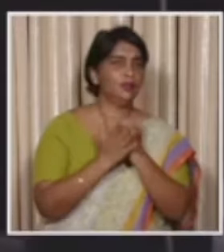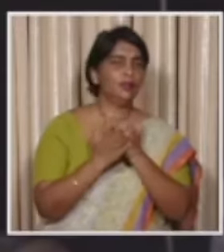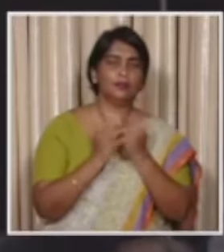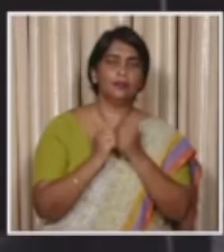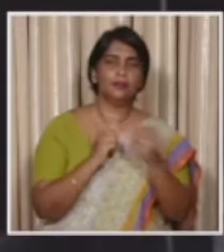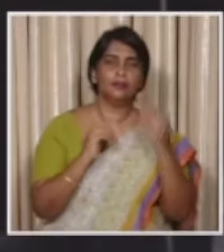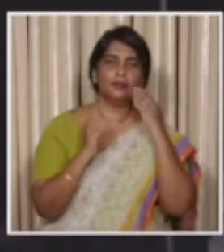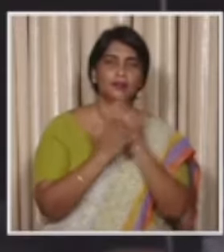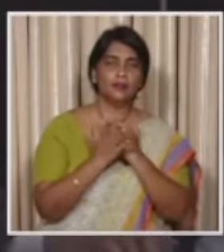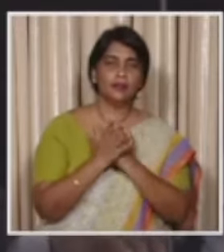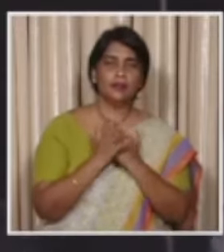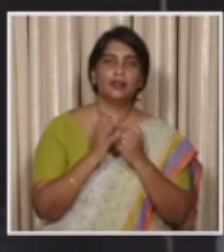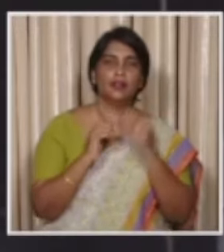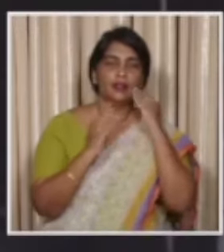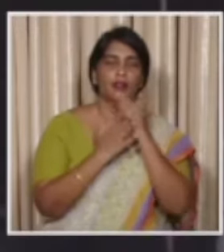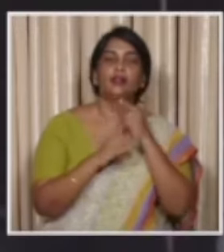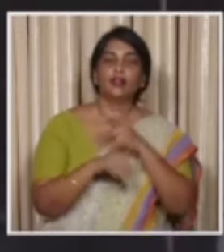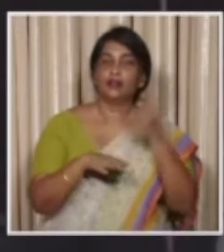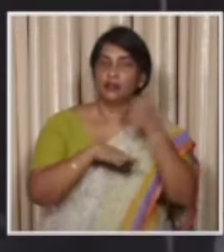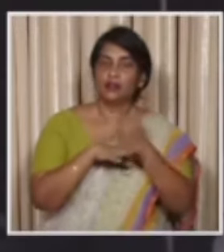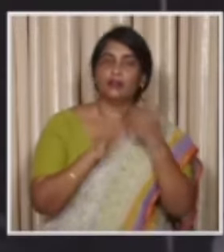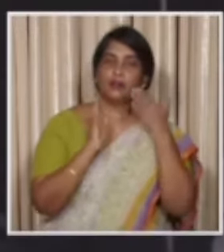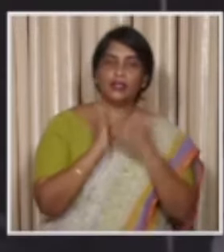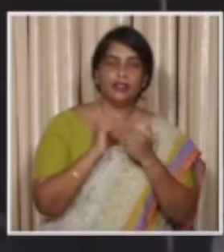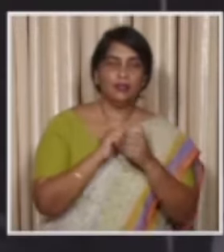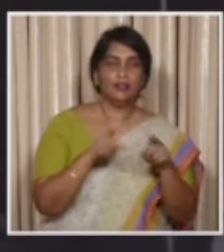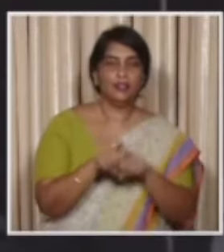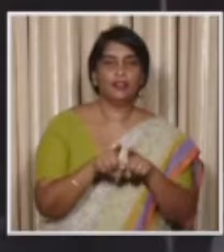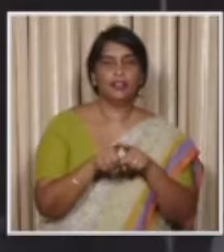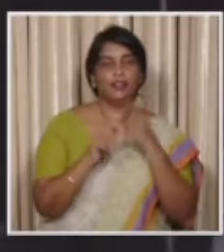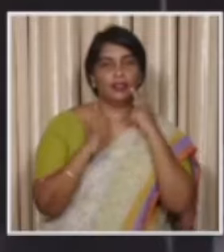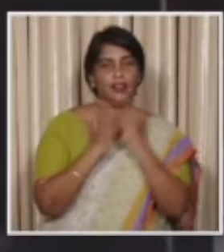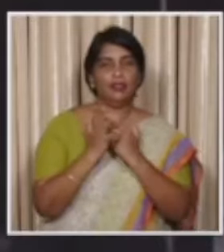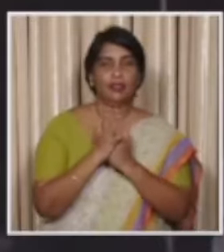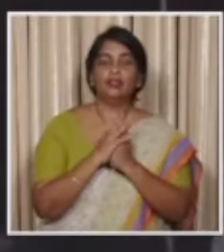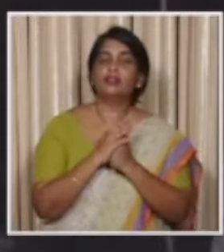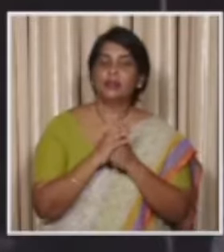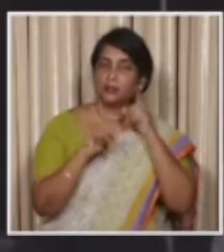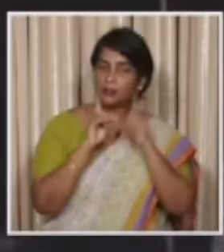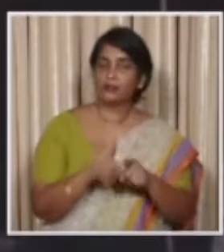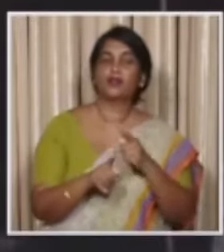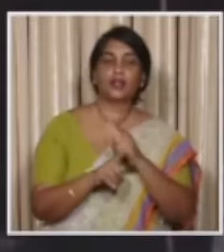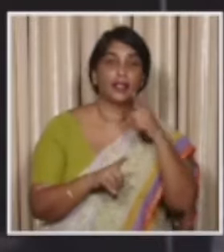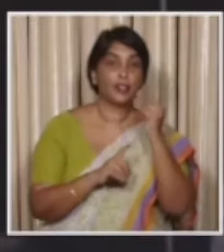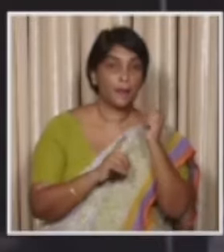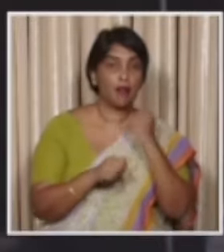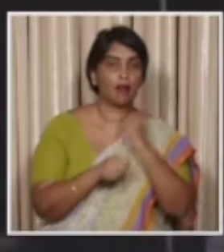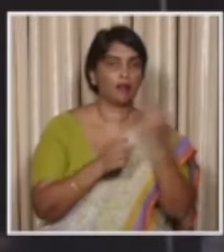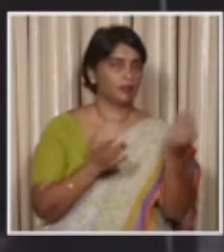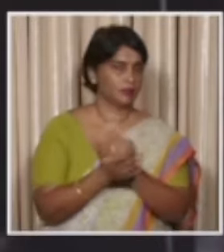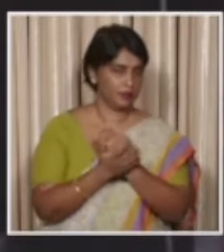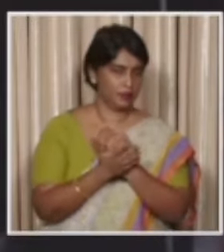මුදල් මේ ඉහළ ගිහිල්ලා නැහැ. දැන් මුලාසන ගරු මන්ත්‍රීතුමනි බත් පැකට්ටක් කීයද කඩේ? හැබැයි රුපියල් 150යි ආණ්ඩු වෙන් කරලා